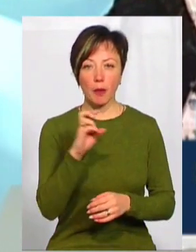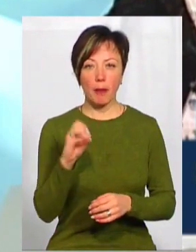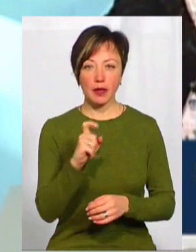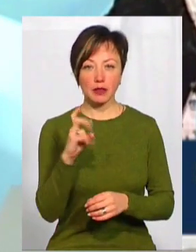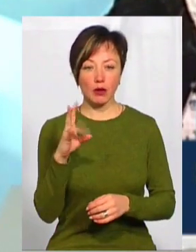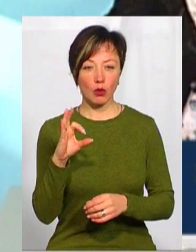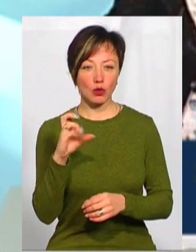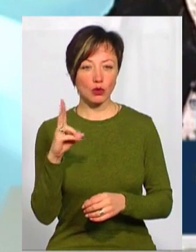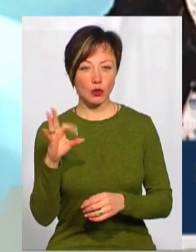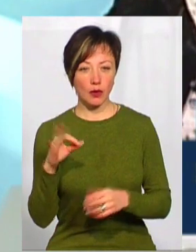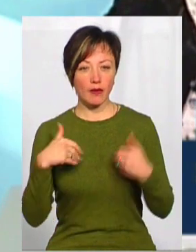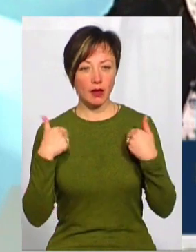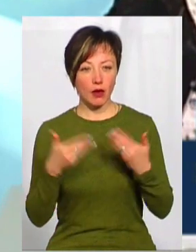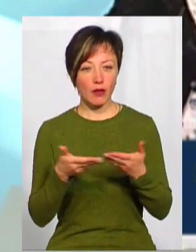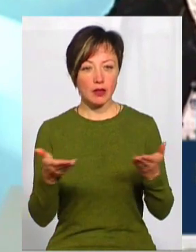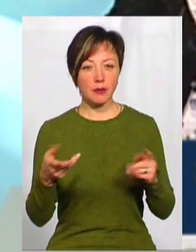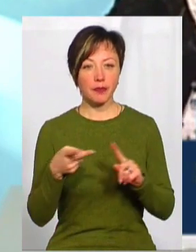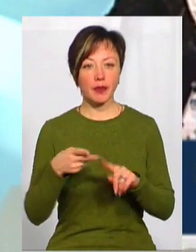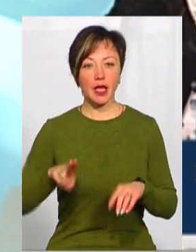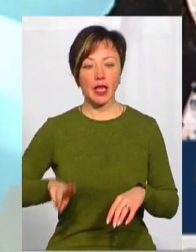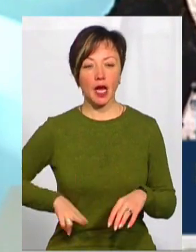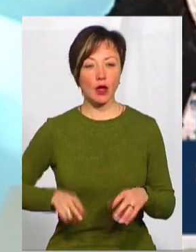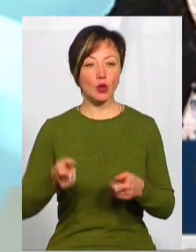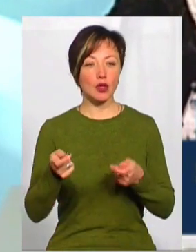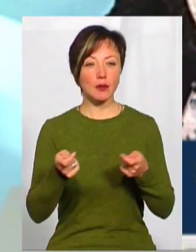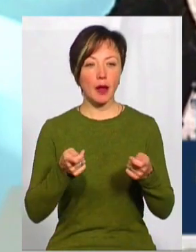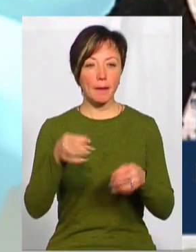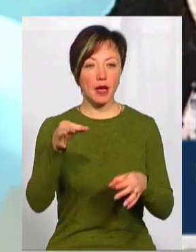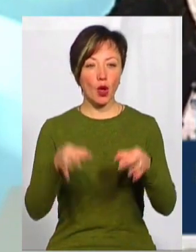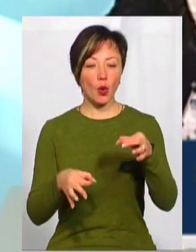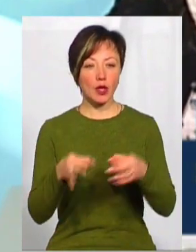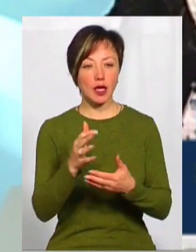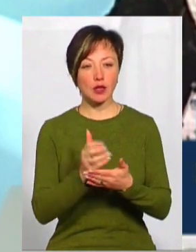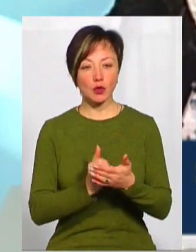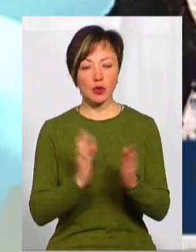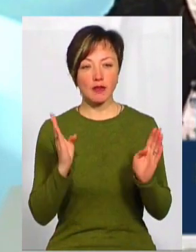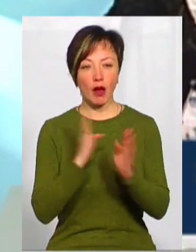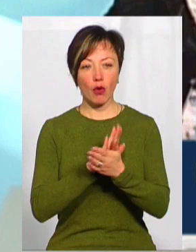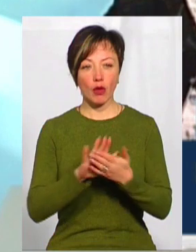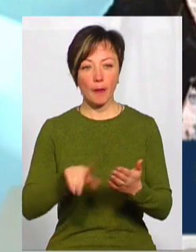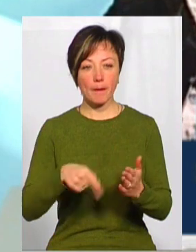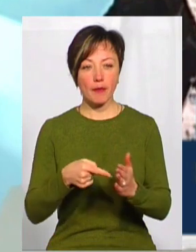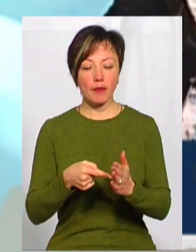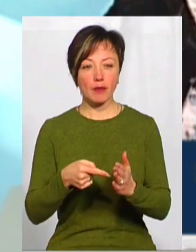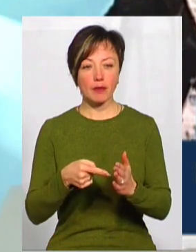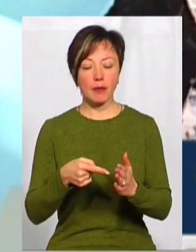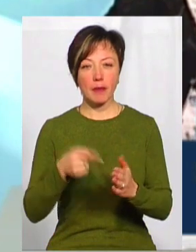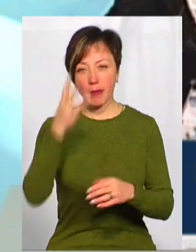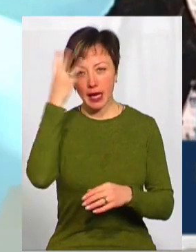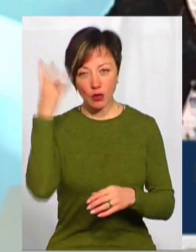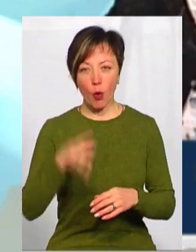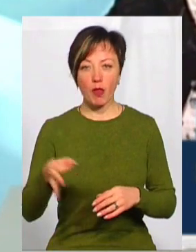Безноско. Вітаю вас, пане Юрію. Та директорка департаменту природних ресурсів та екології Хмельницької обласної